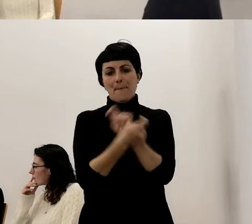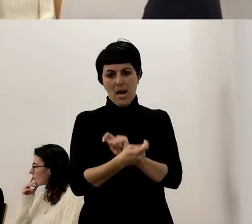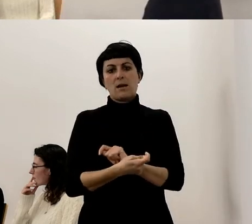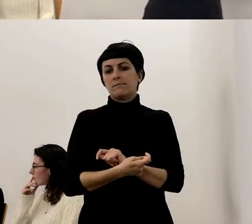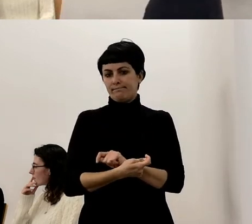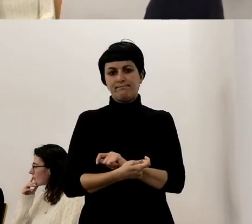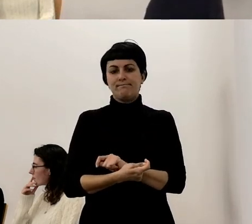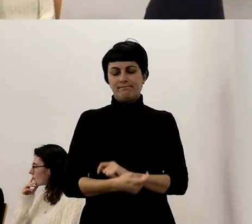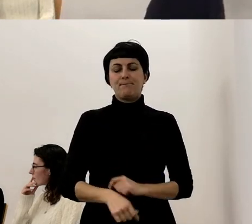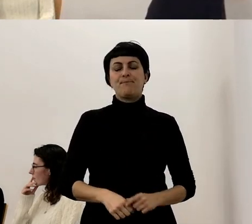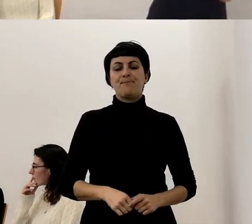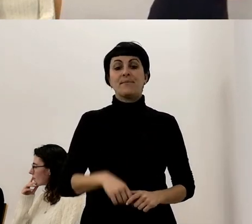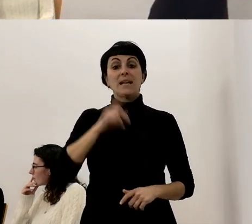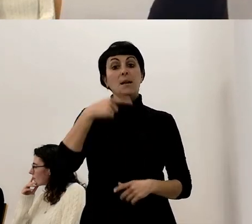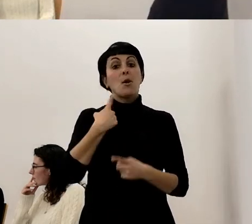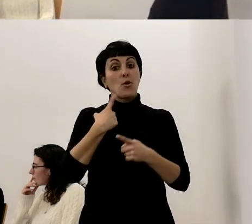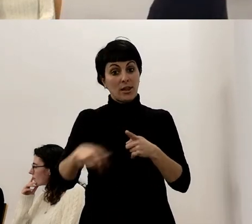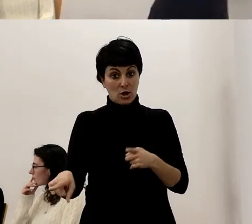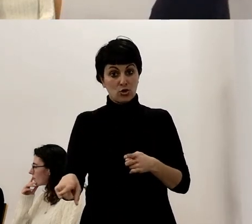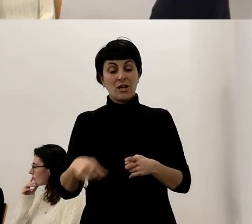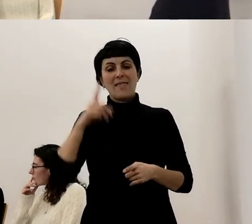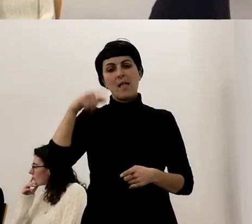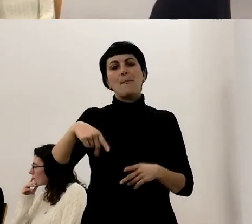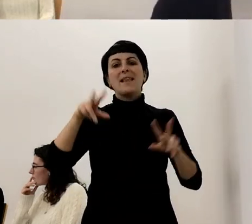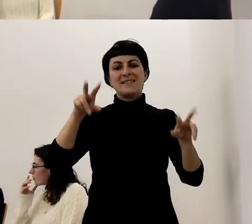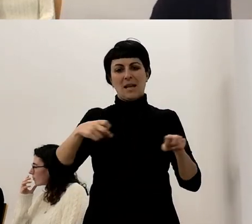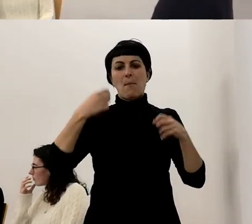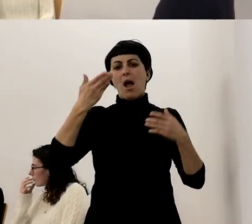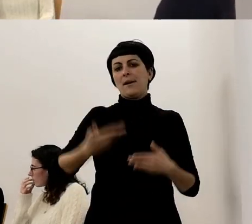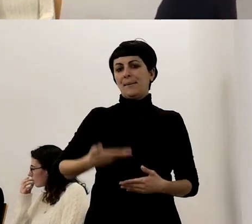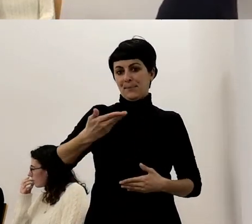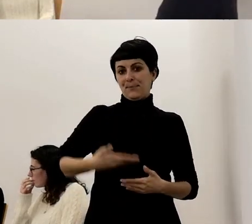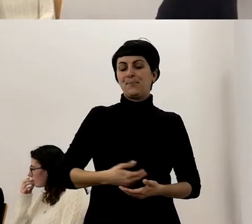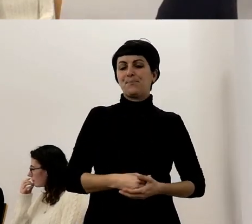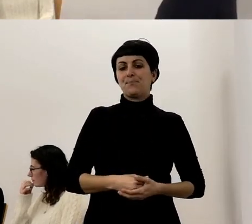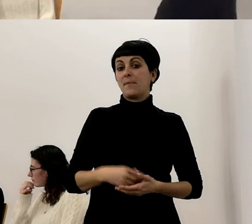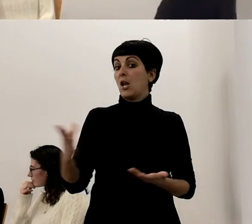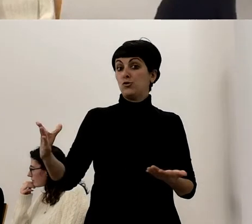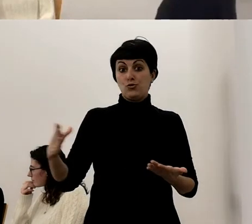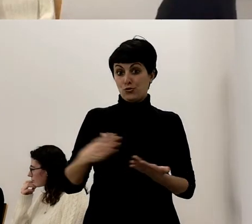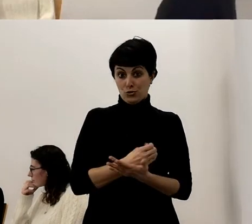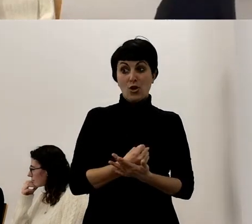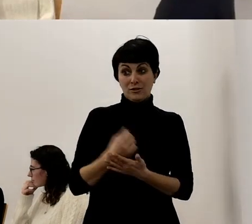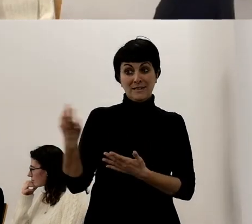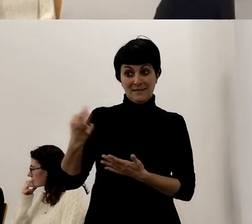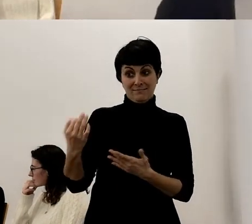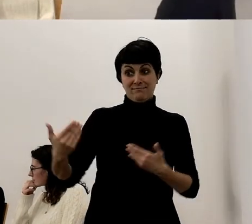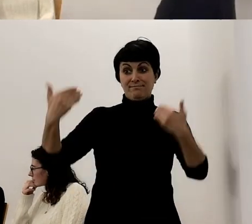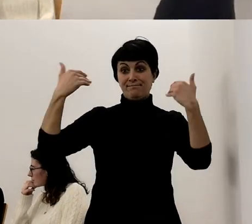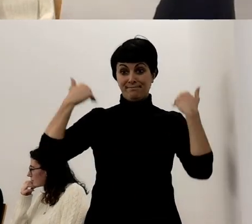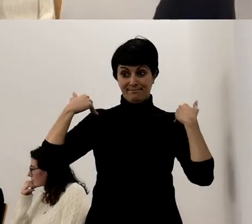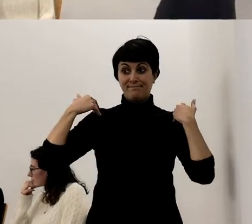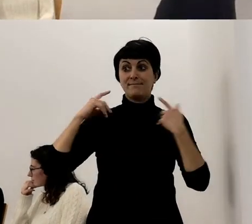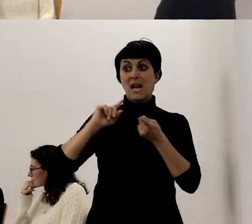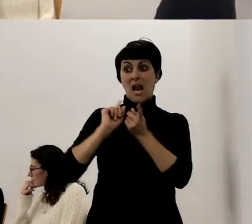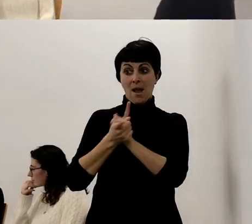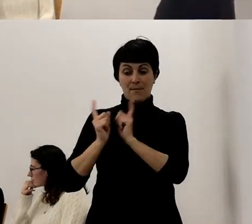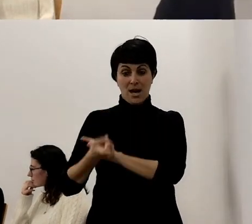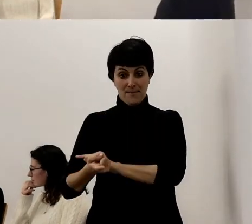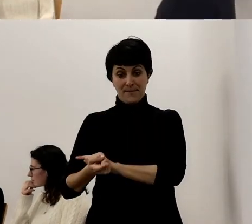I l'altra cosa, que també crec que és un tema de tots, és que, per exemple, hi